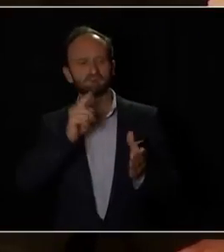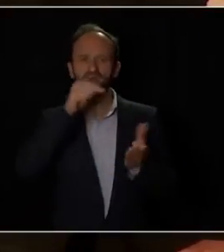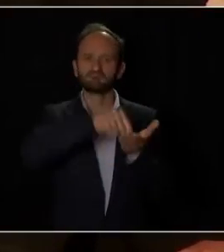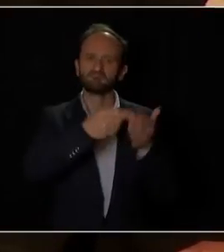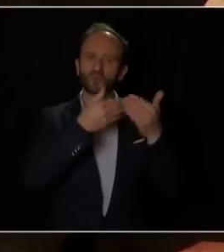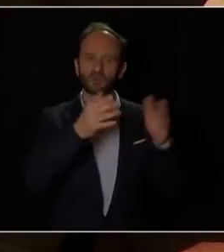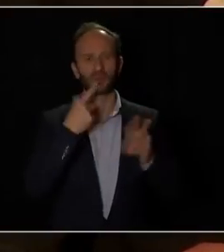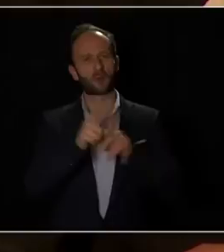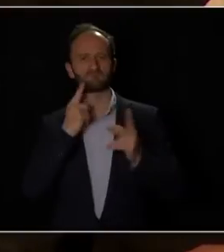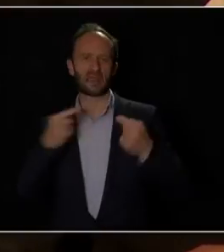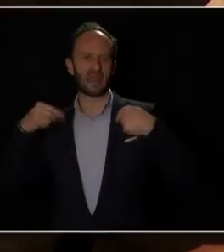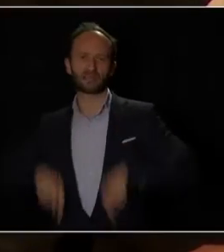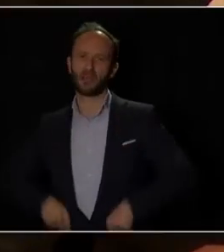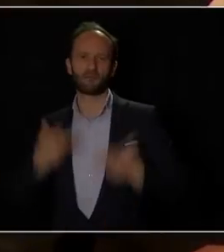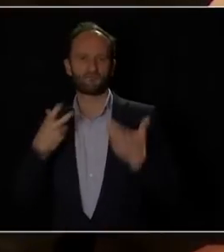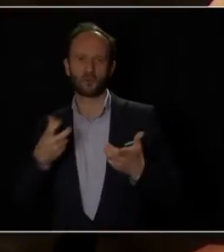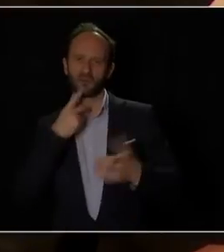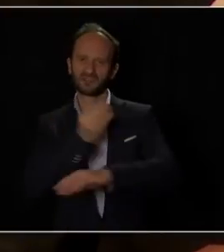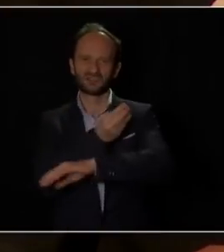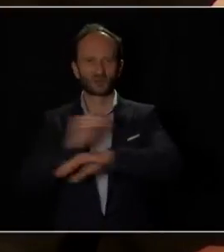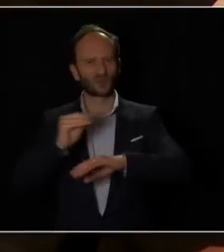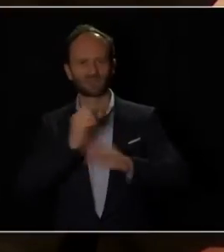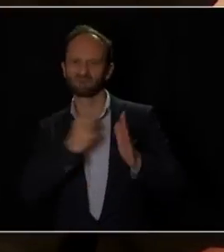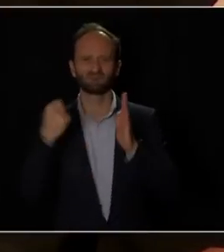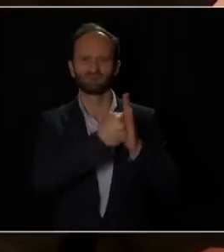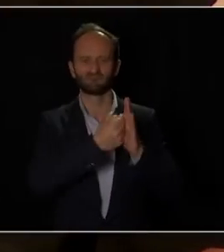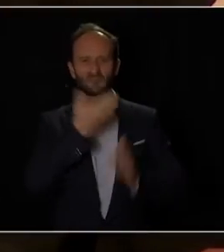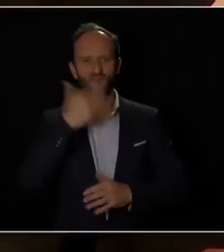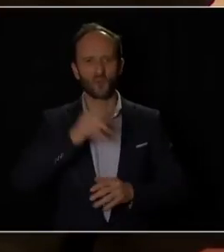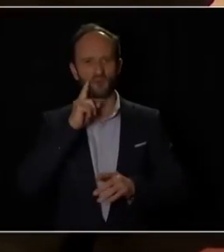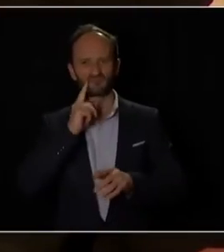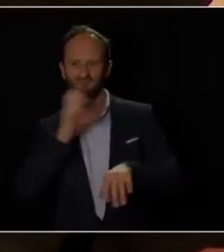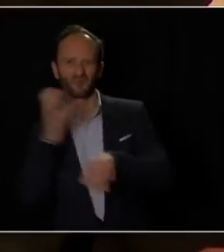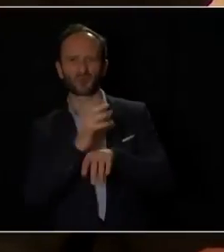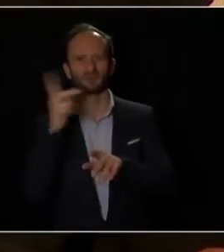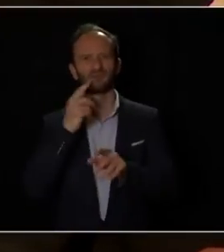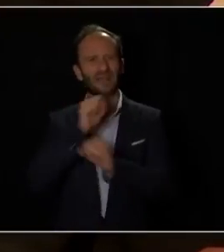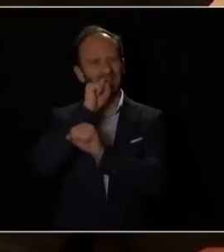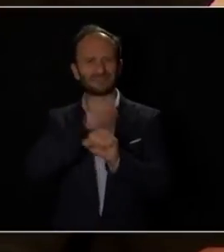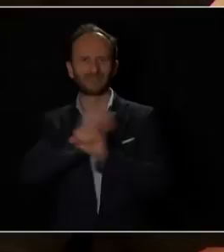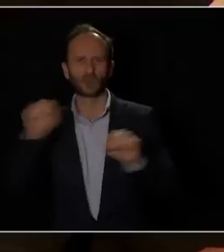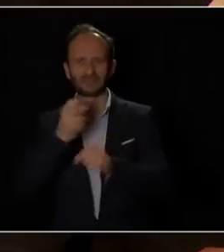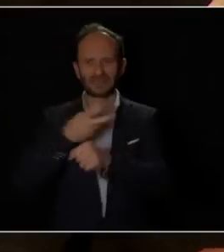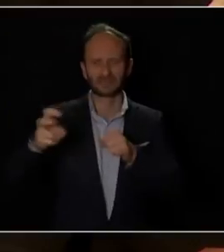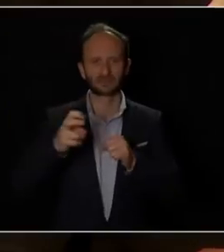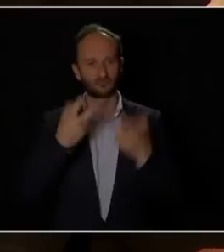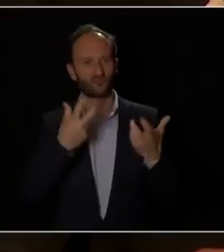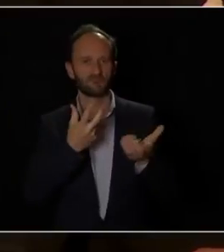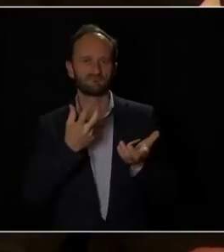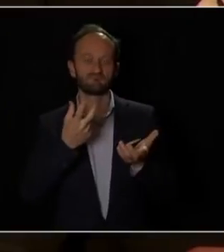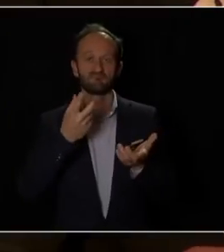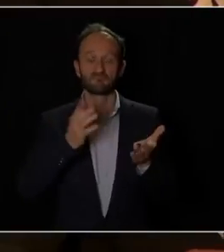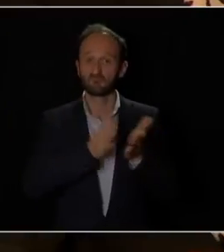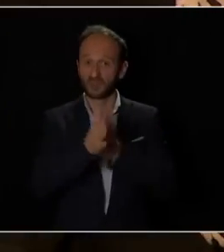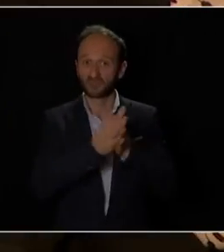l'État de renforcer notre sécurité nationale face aux menaces terroristes. Elle a été motivée par le